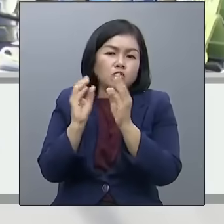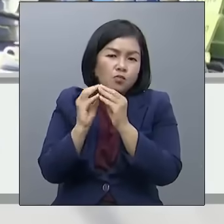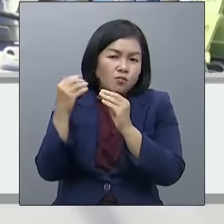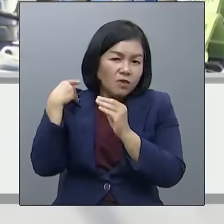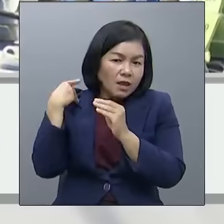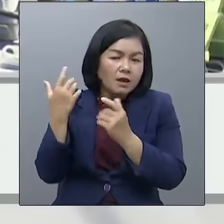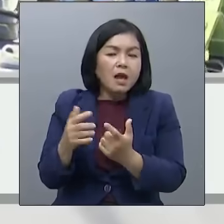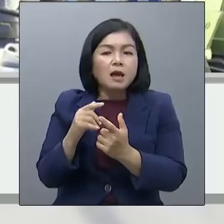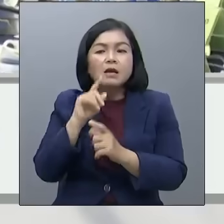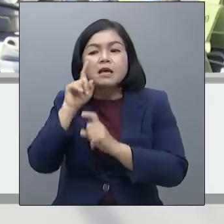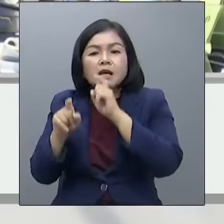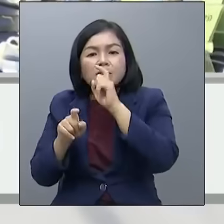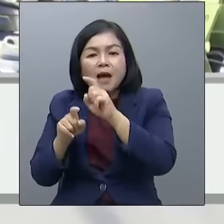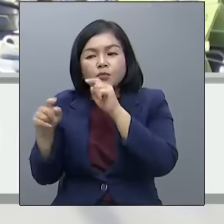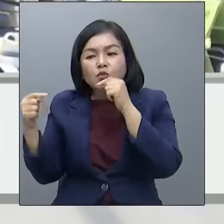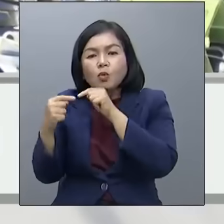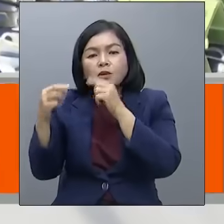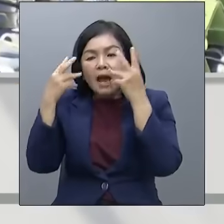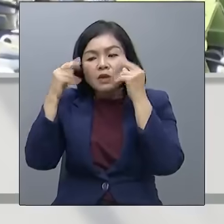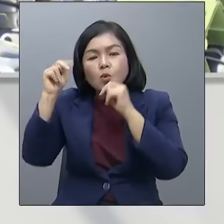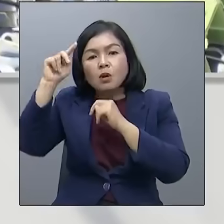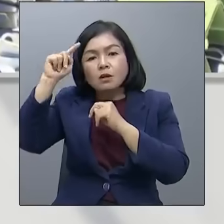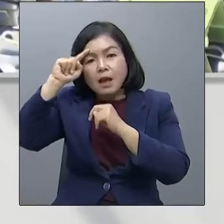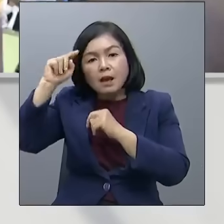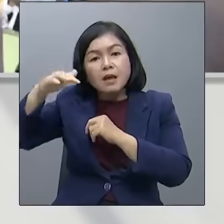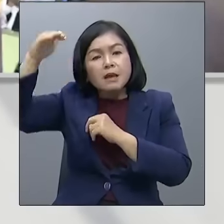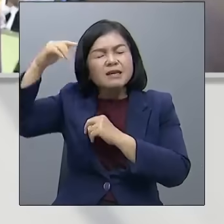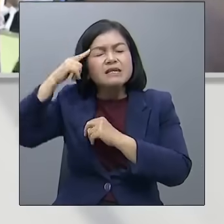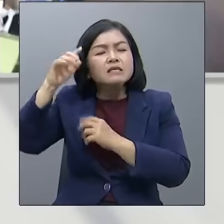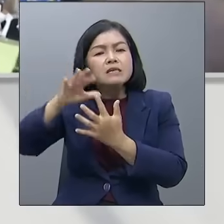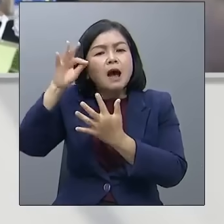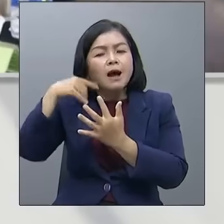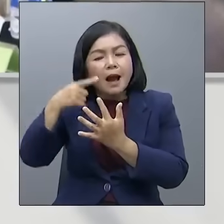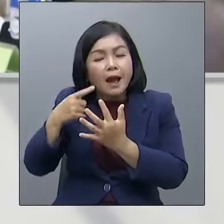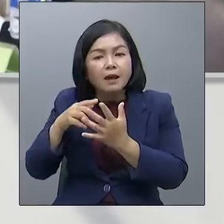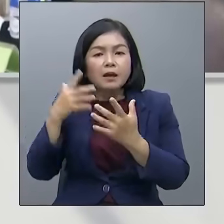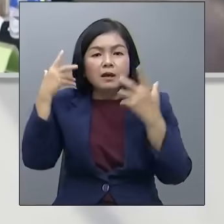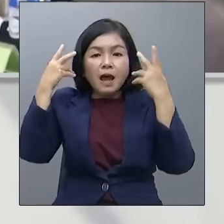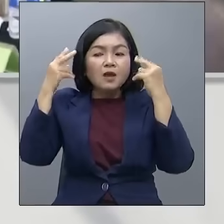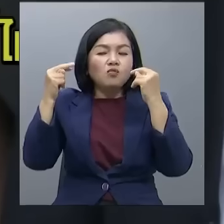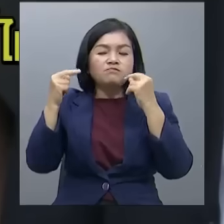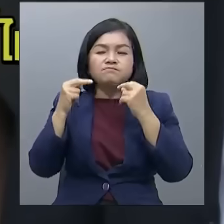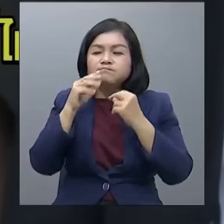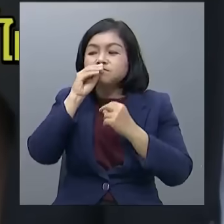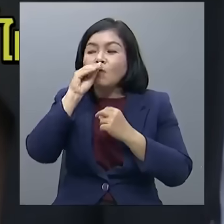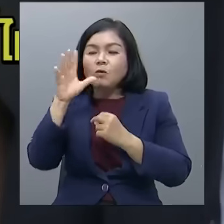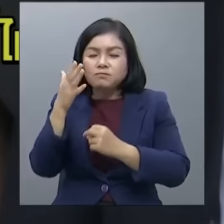ยายามจะไปแซ่ถามนายกรัฐมนตรีว่าเอ๊ะมีใครในใจหรือยังแต่ดูเหมือนนายกไม่หลงกลค่ะ